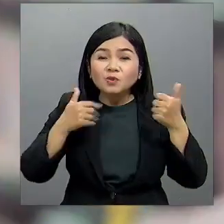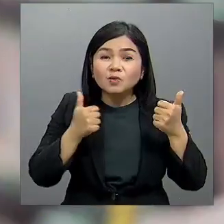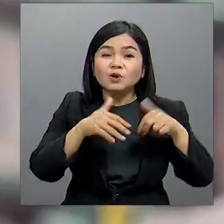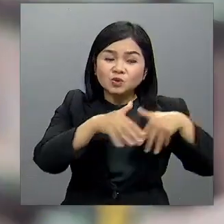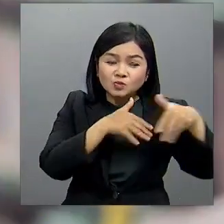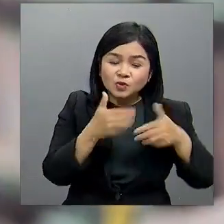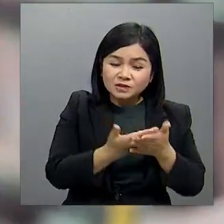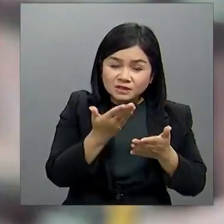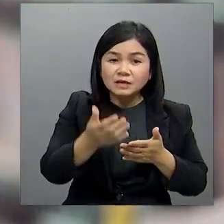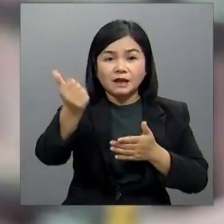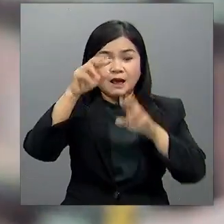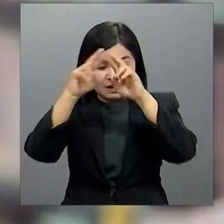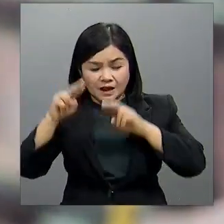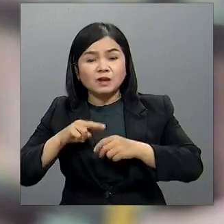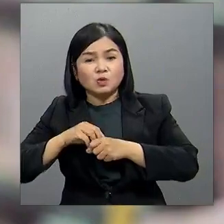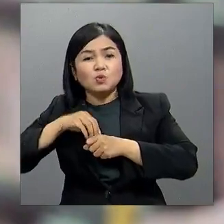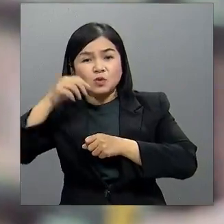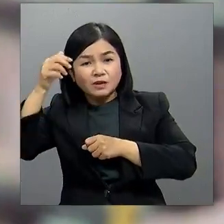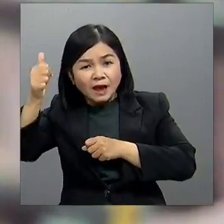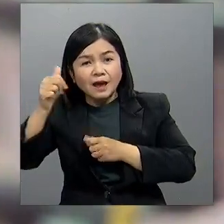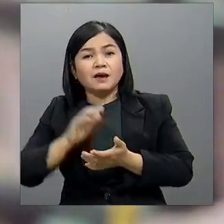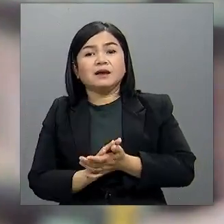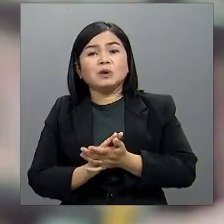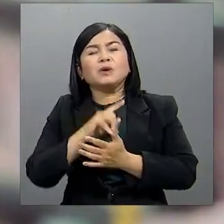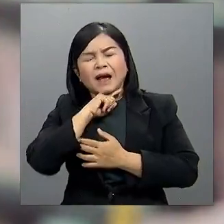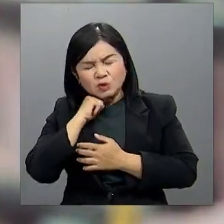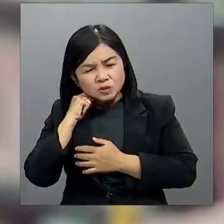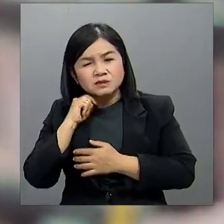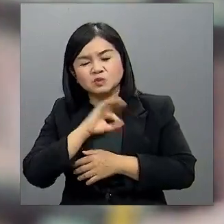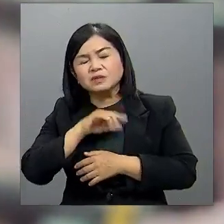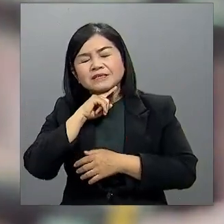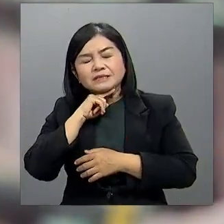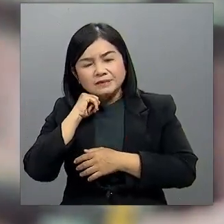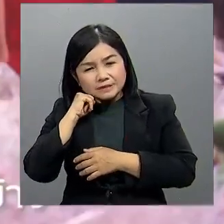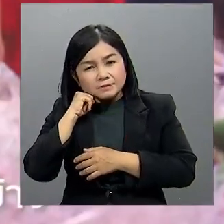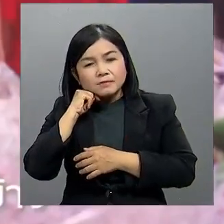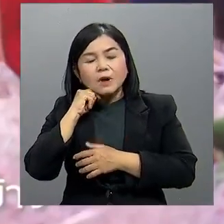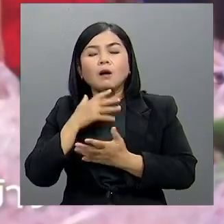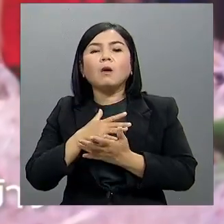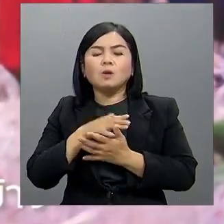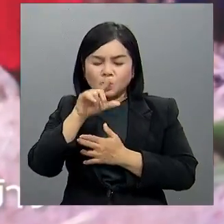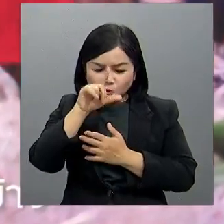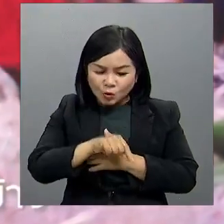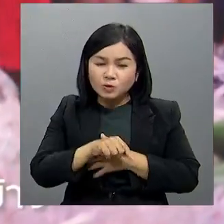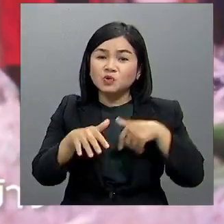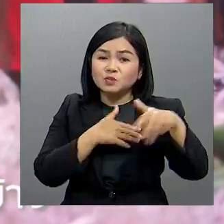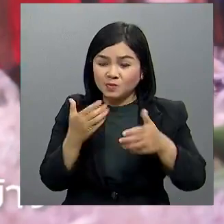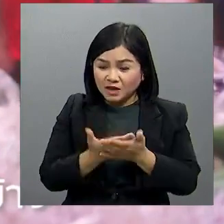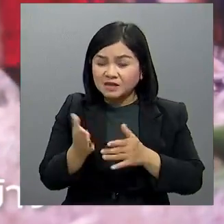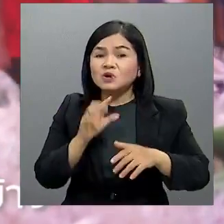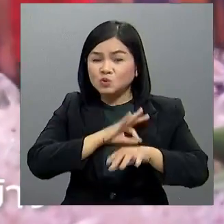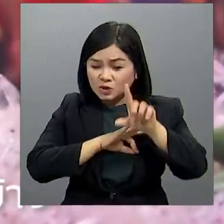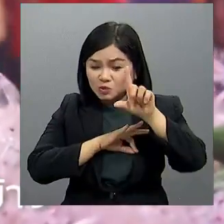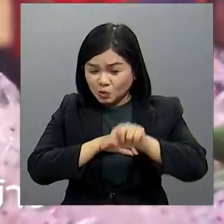ได้ถึงตอนนี้เราเลือดซิบๆเราก็ยังจะยังต้องลดต่อไฟเข้าก็ดีใจอาการที่เราลดราคานะ